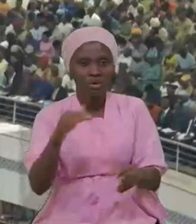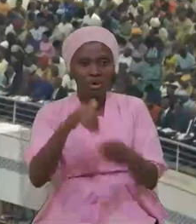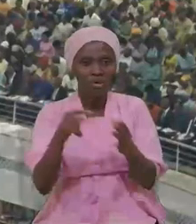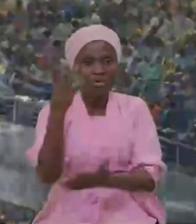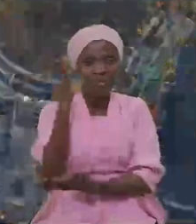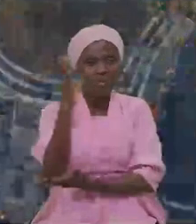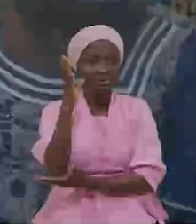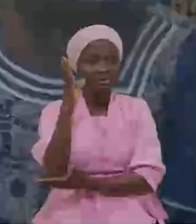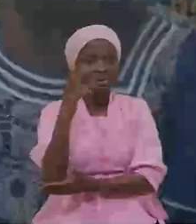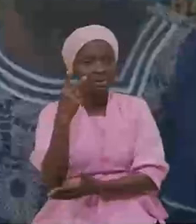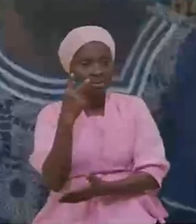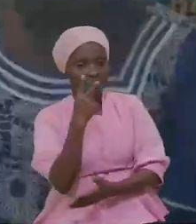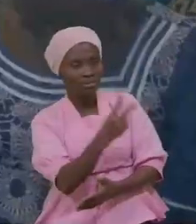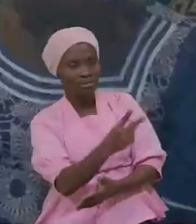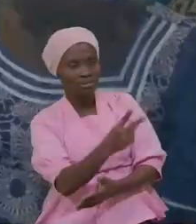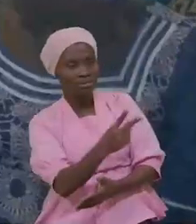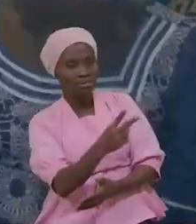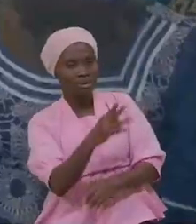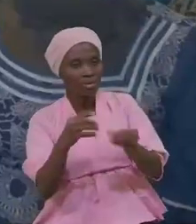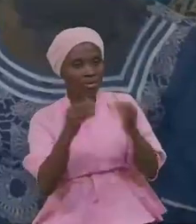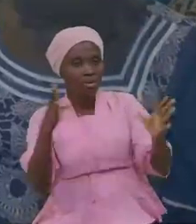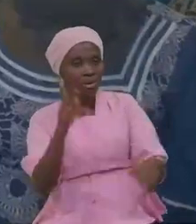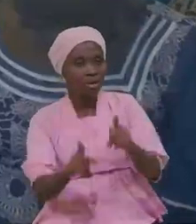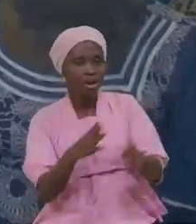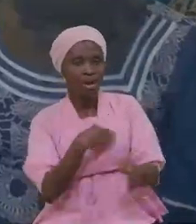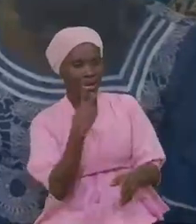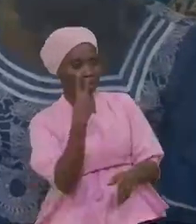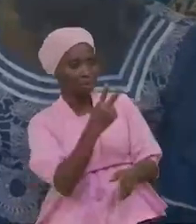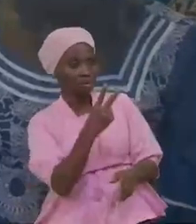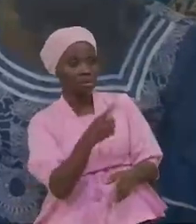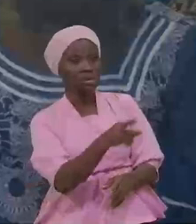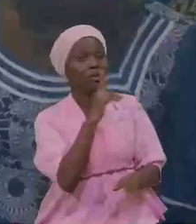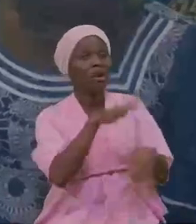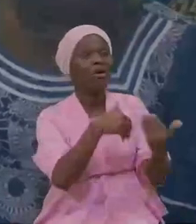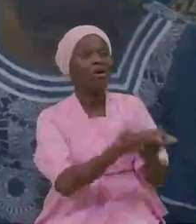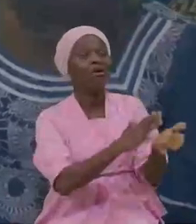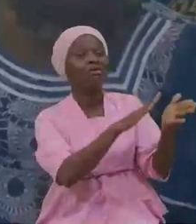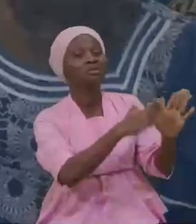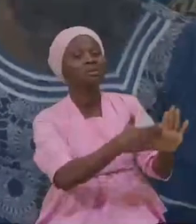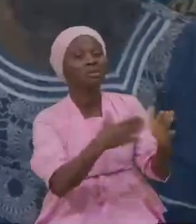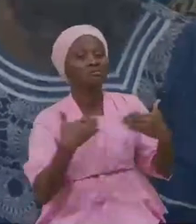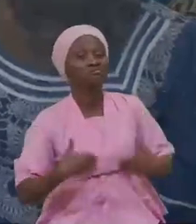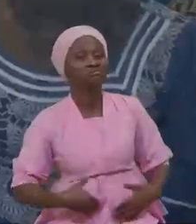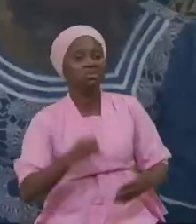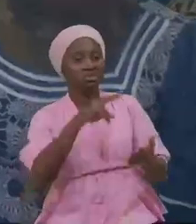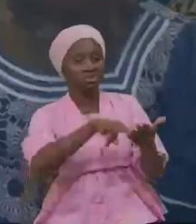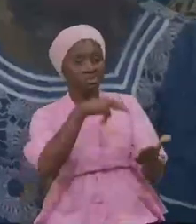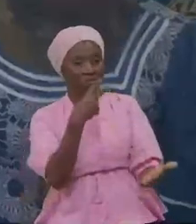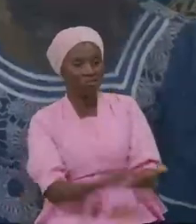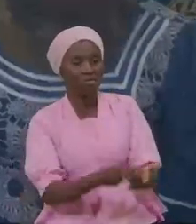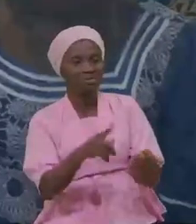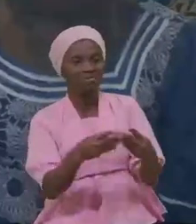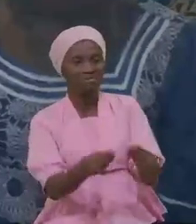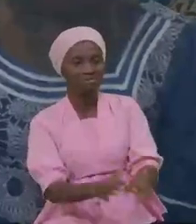côté de la multitude. Et voici vos ennemis, c'étaient des cadavres étendus à terre.